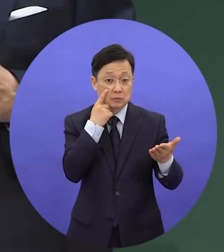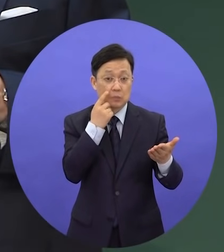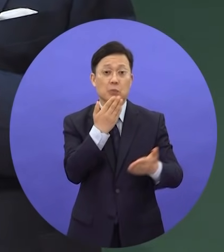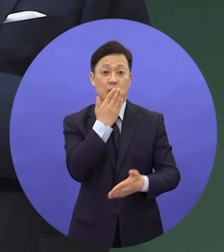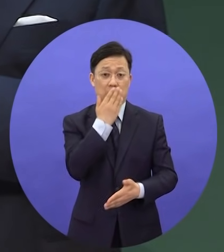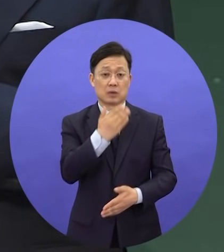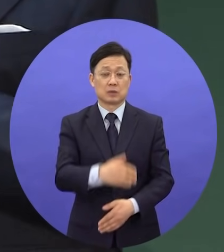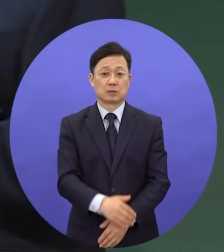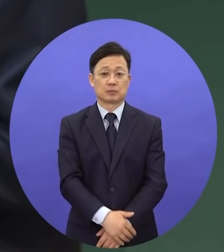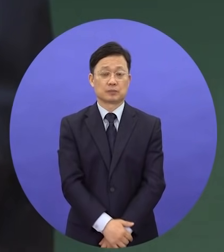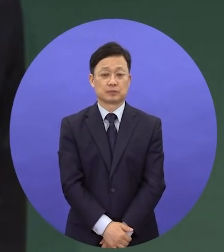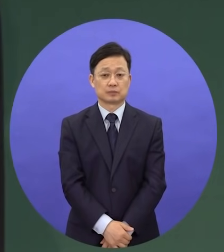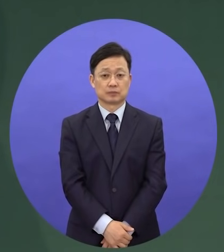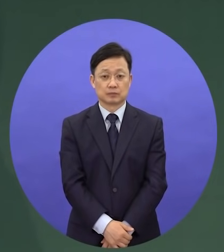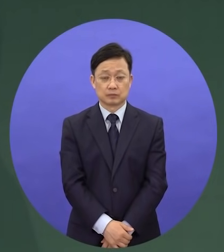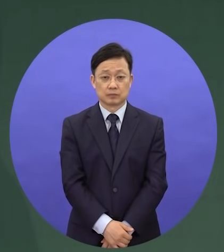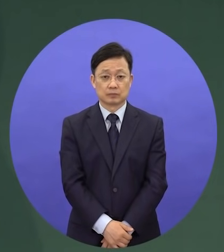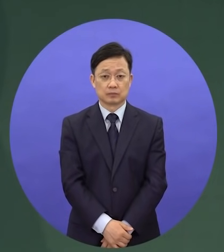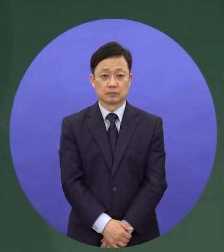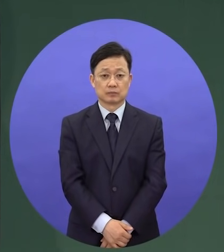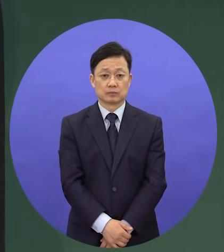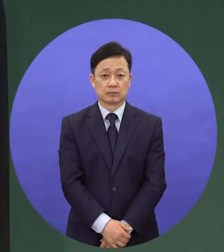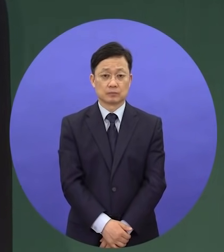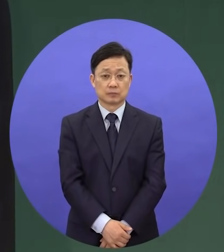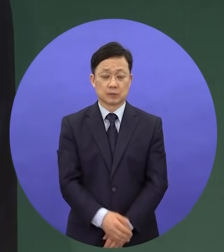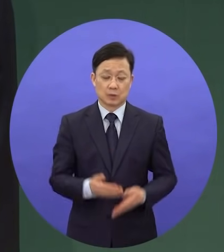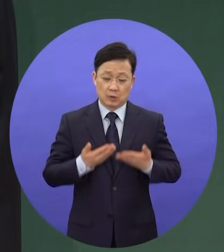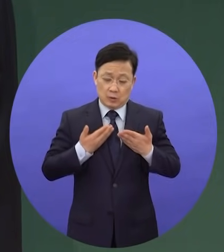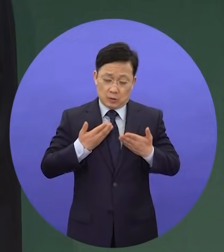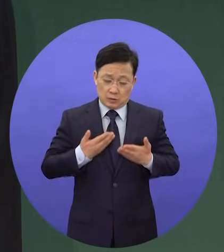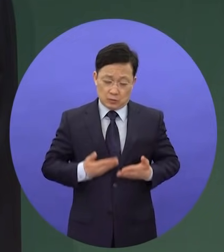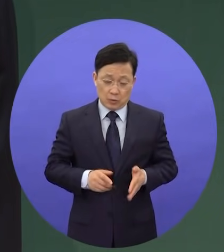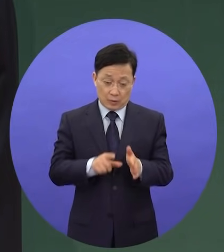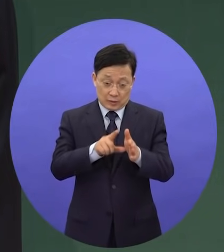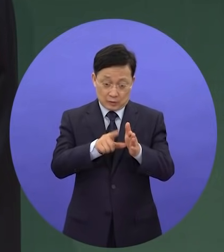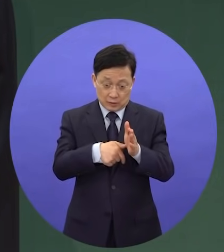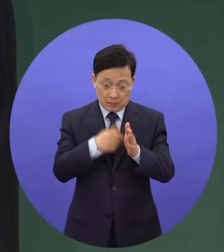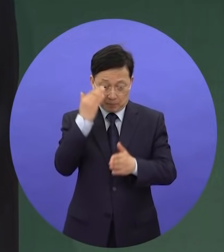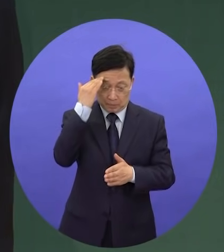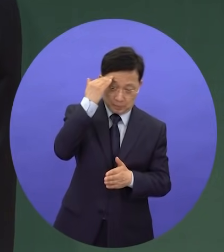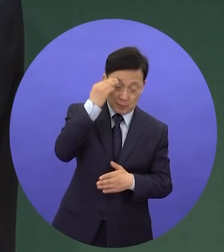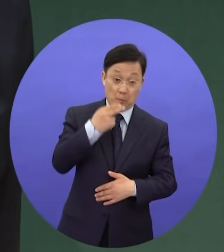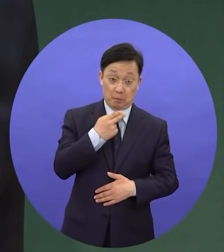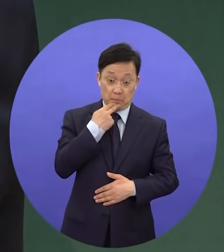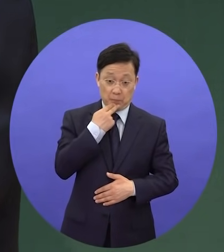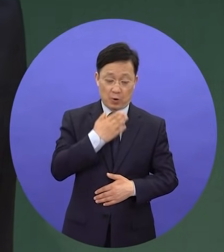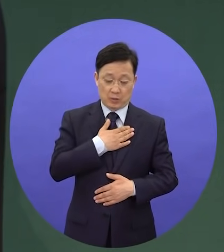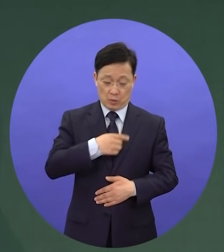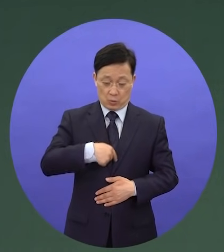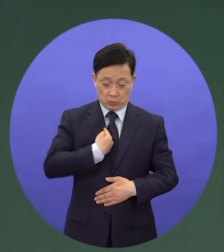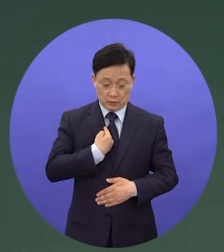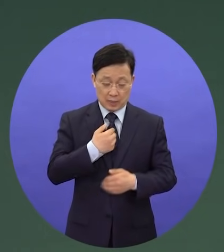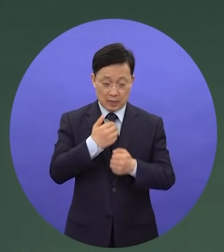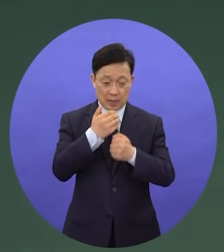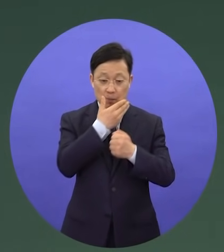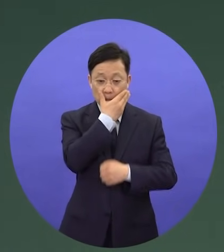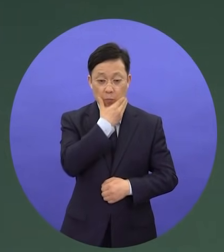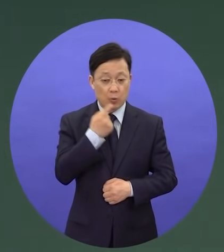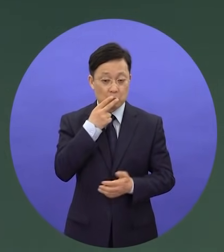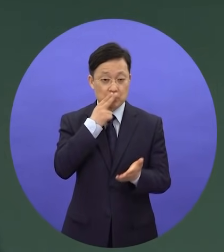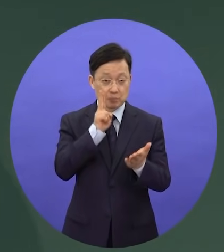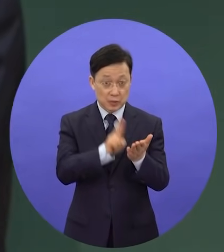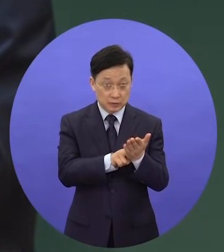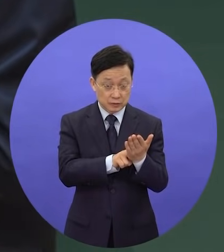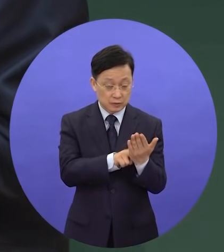that. 될 수 있으면 조용한 시간이면 좋습니다. And if possible during quiet time. 혼자서? Just by yourself. 복음